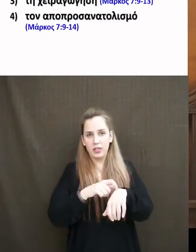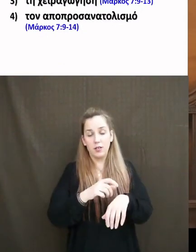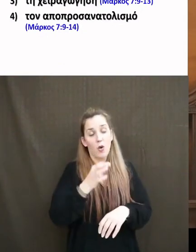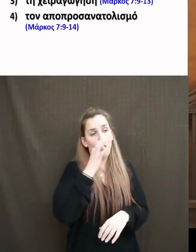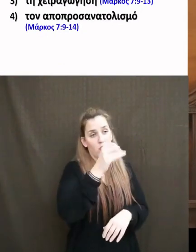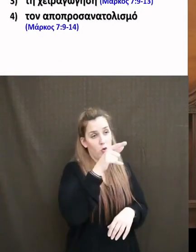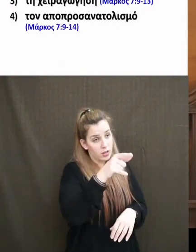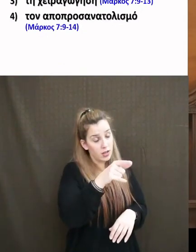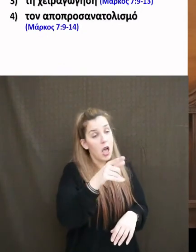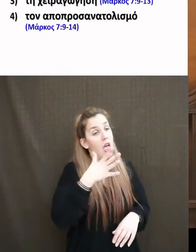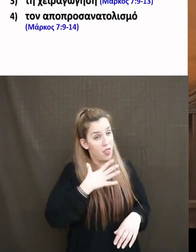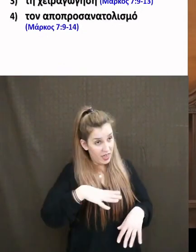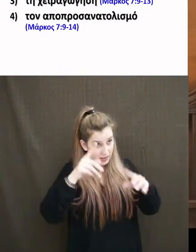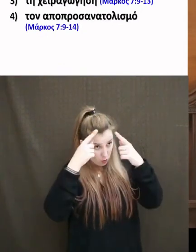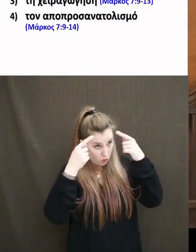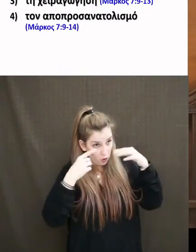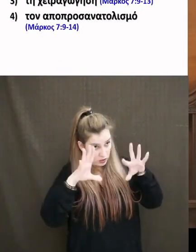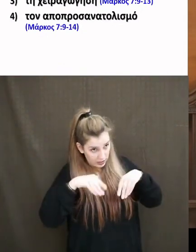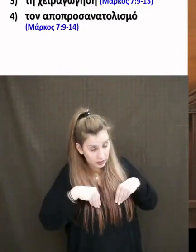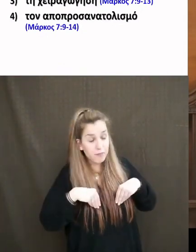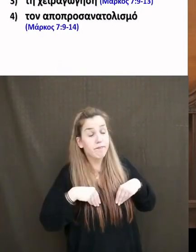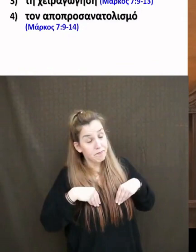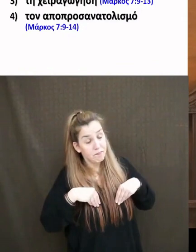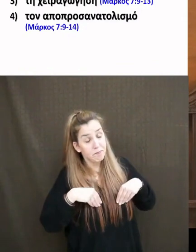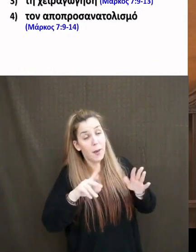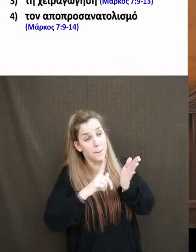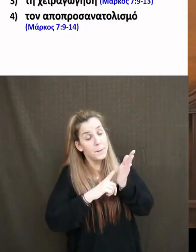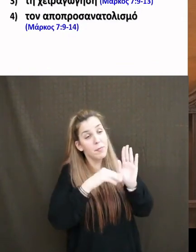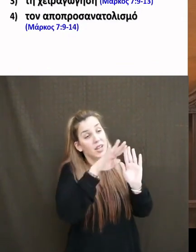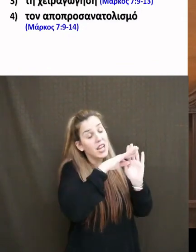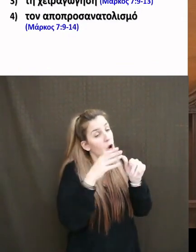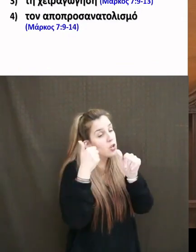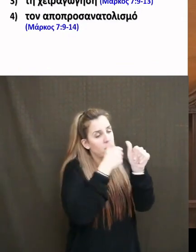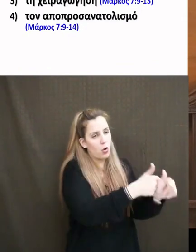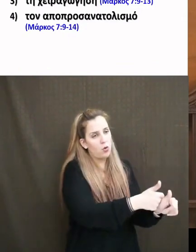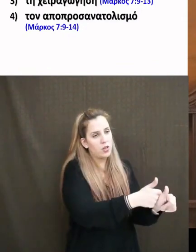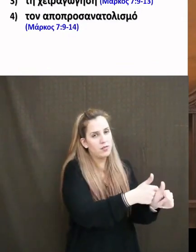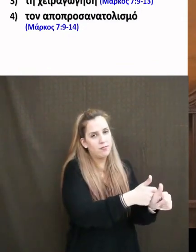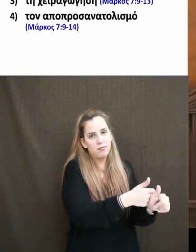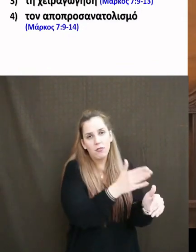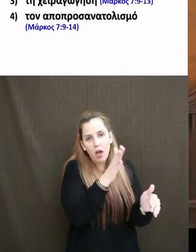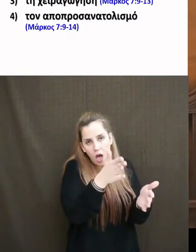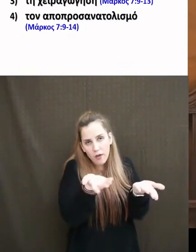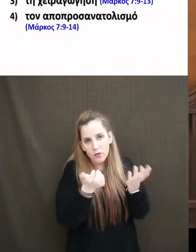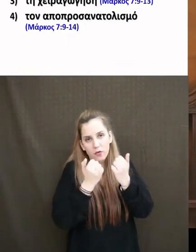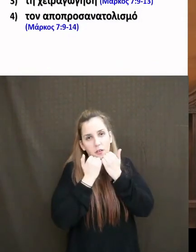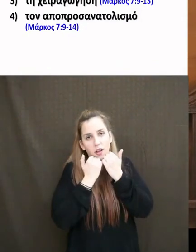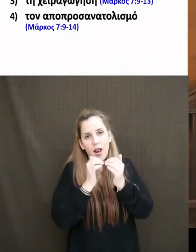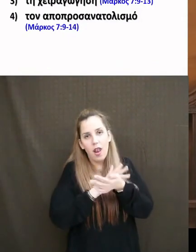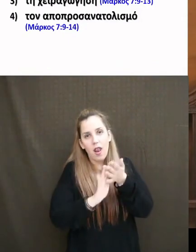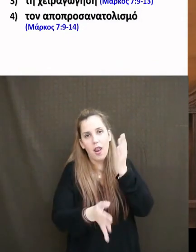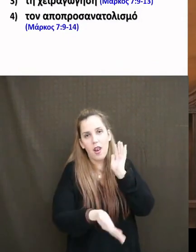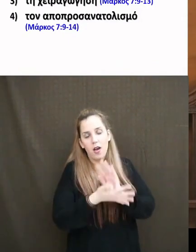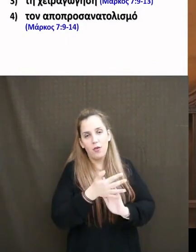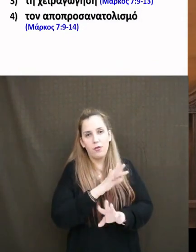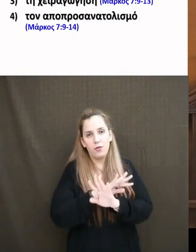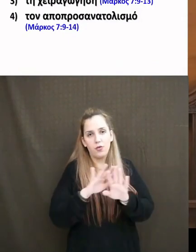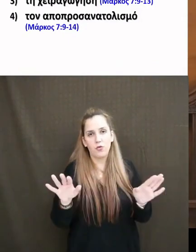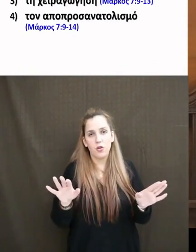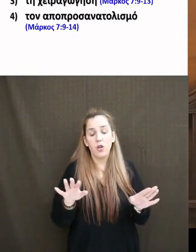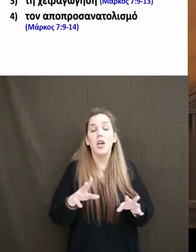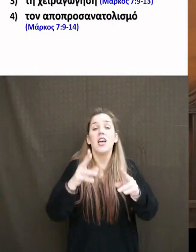και αν διατηρείται το οικοδόμημα αυτό, τότε ο Θεός μας δέχεται. Ενώ πρέπει να κοιτάξουν μέσα τους, στην καρδιά τους, για να